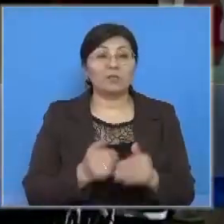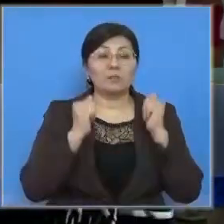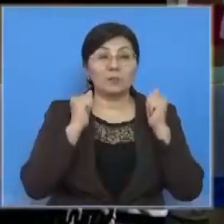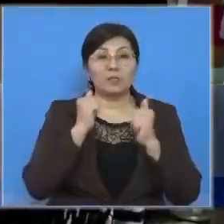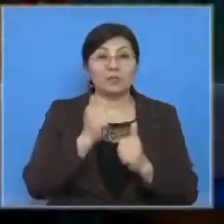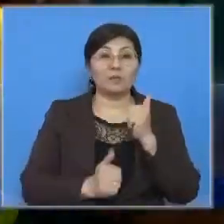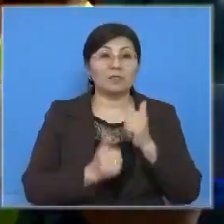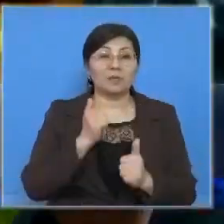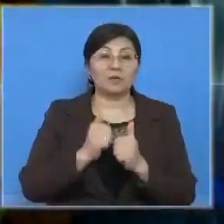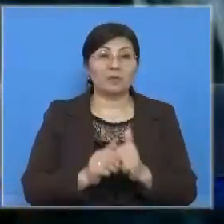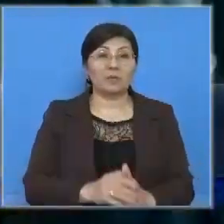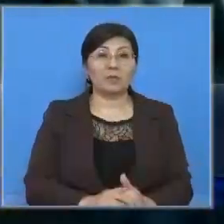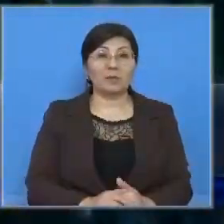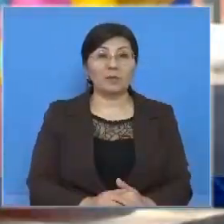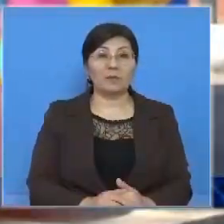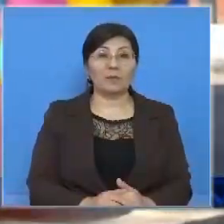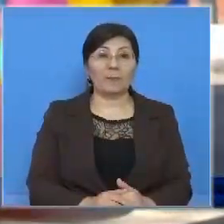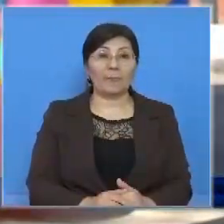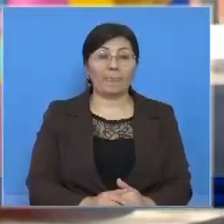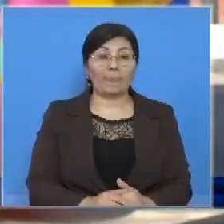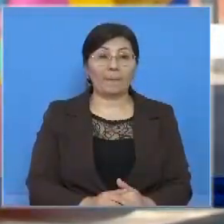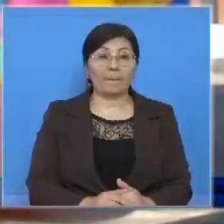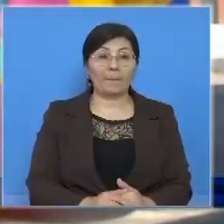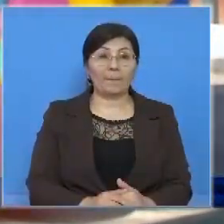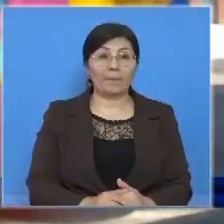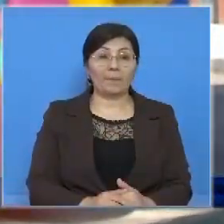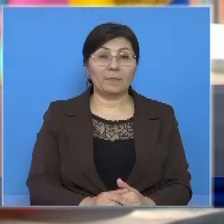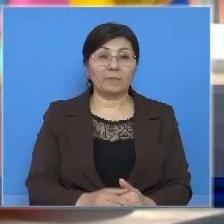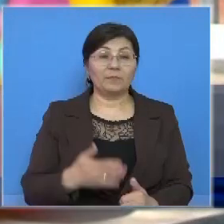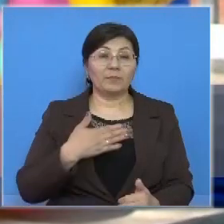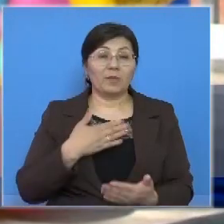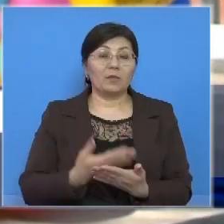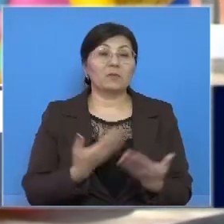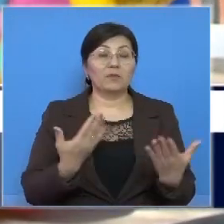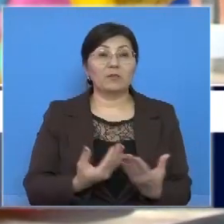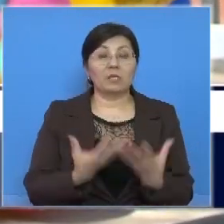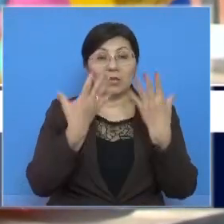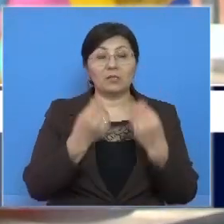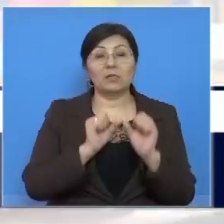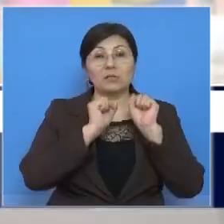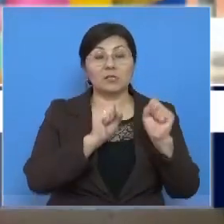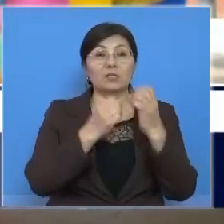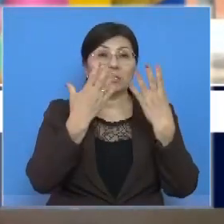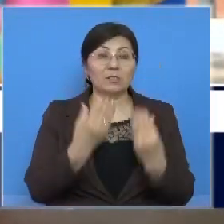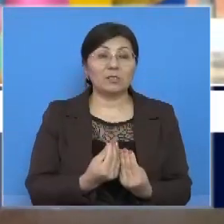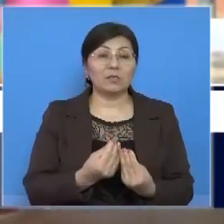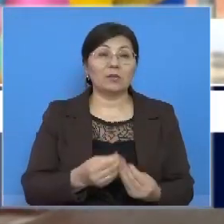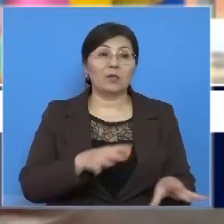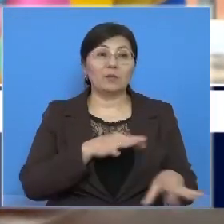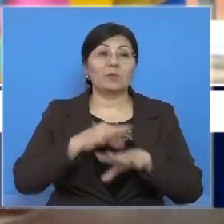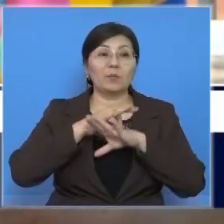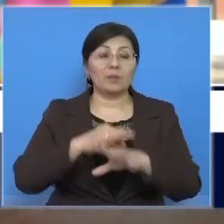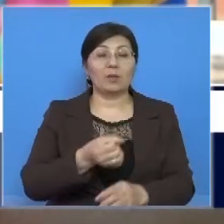спортивные соревнования. В Доме Ассамблеи Казахстана празднуется праздник «День защиты детей». Мероприятие проходит